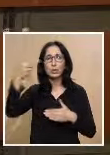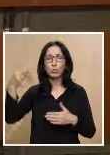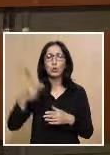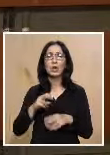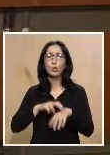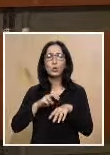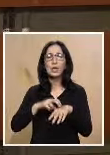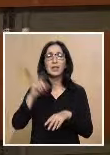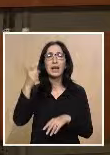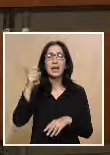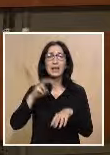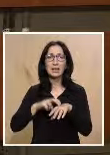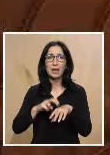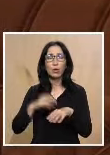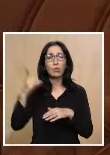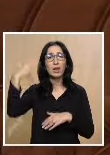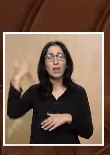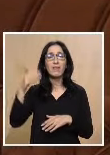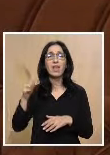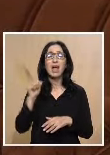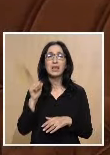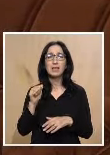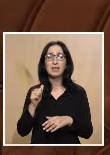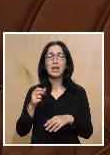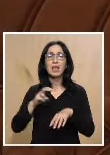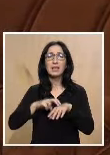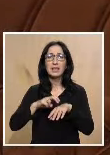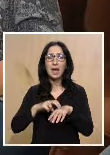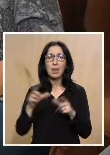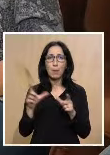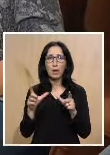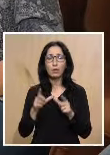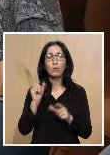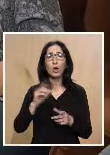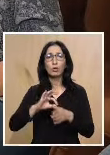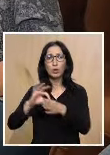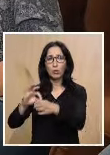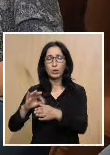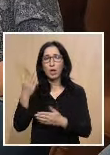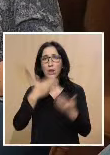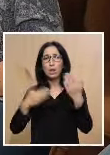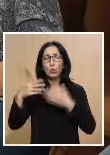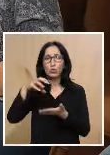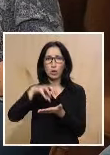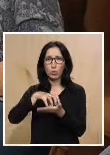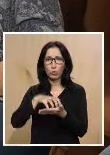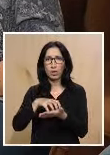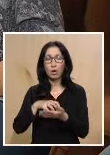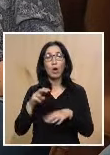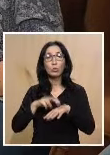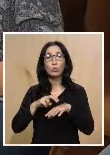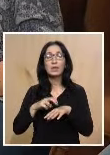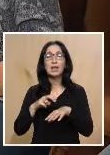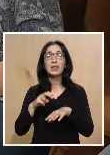доктор Галина Дякова и на главен асистент доктор Диана Маринова, която е ръководител на научен отдел.